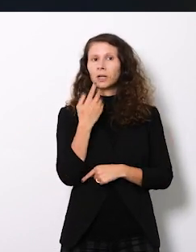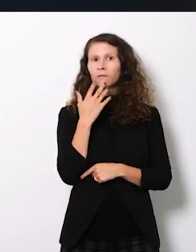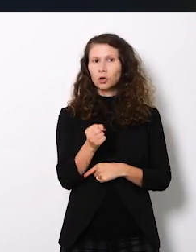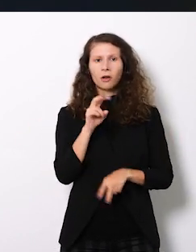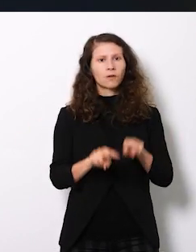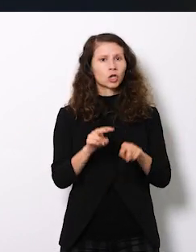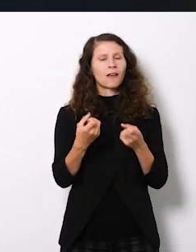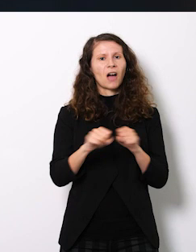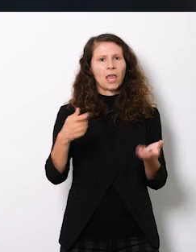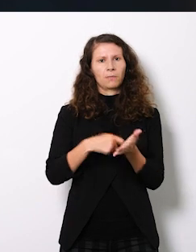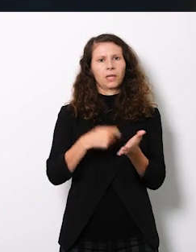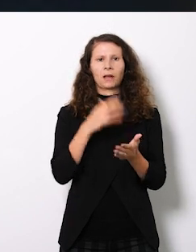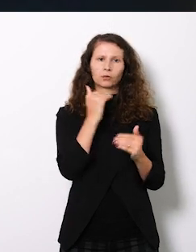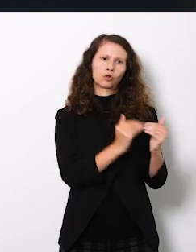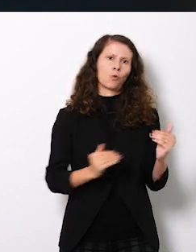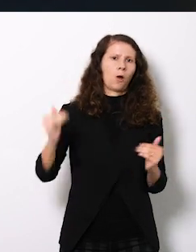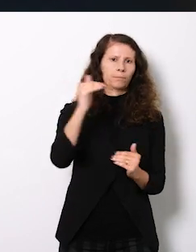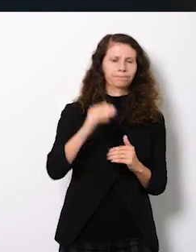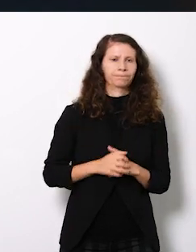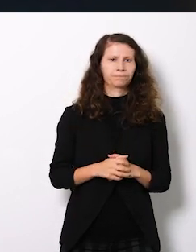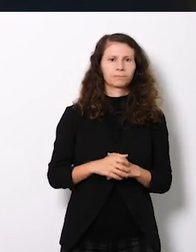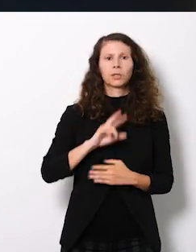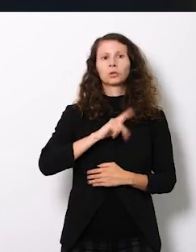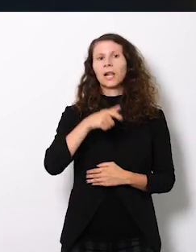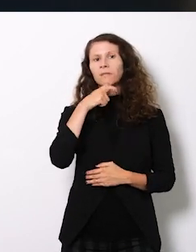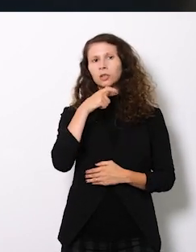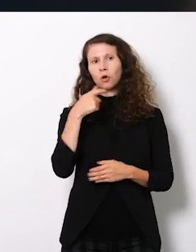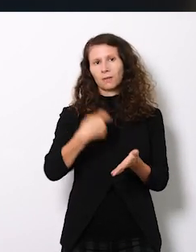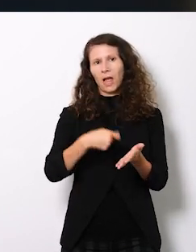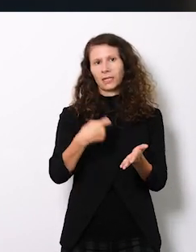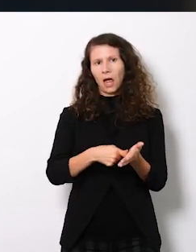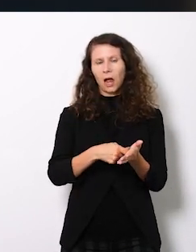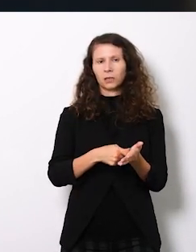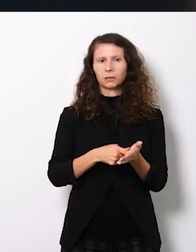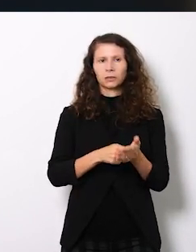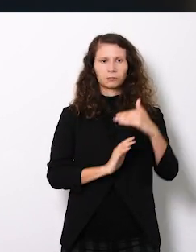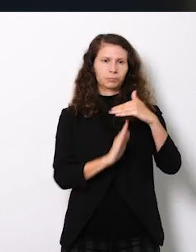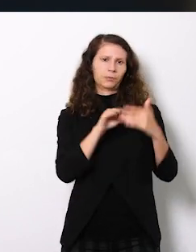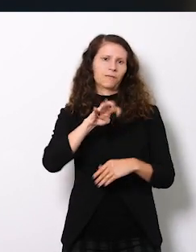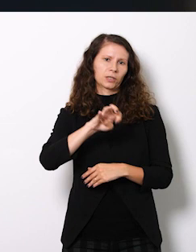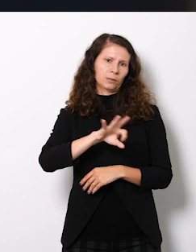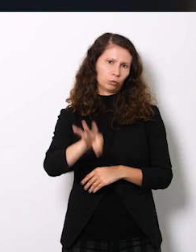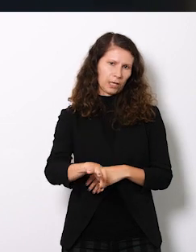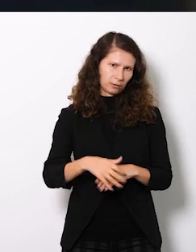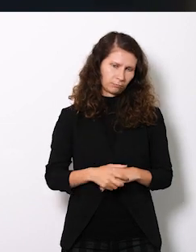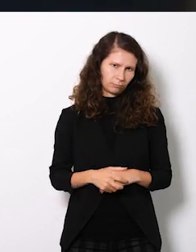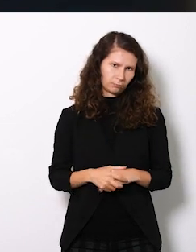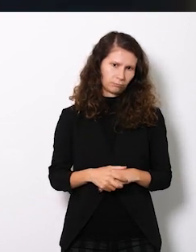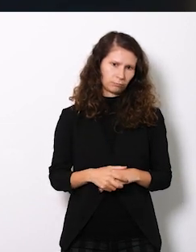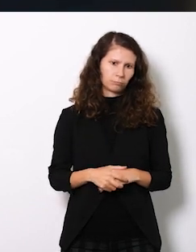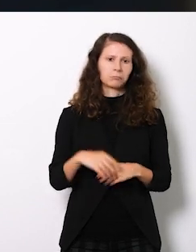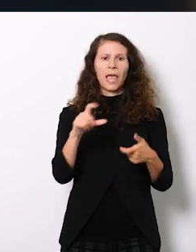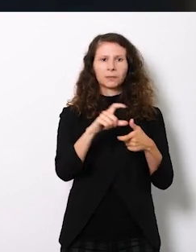Freibeträge erhöhen. Wir wollen dafür sorgen, dass die Sozialversicherungsbeiträge nicht über 40% steigen. Wenn man die Programme